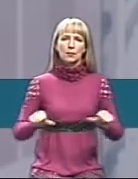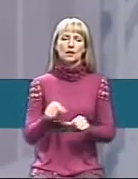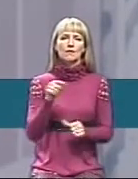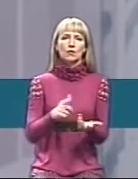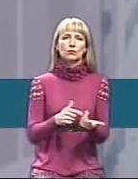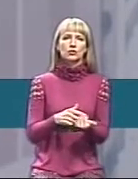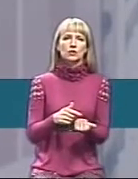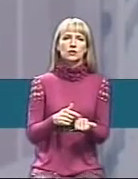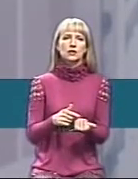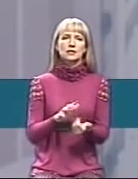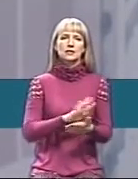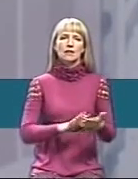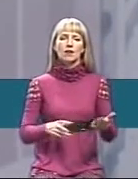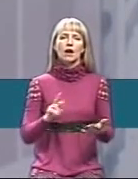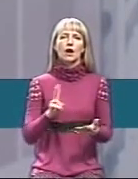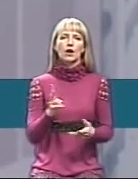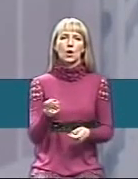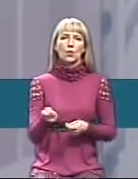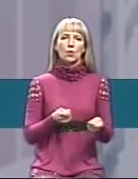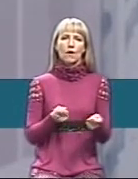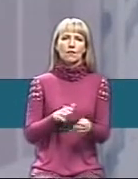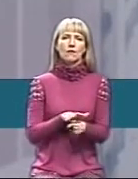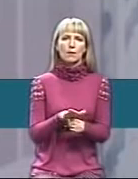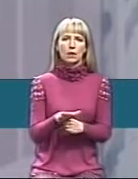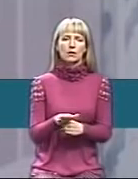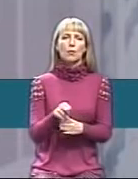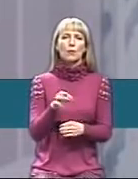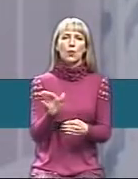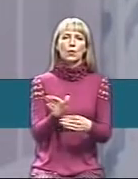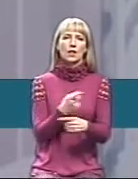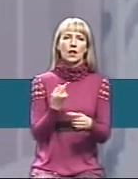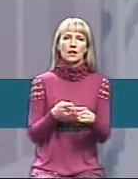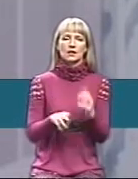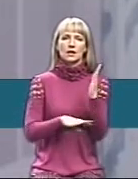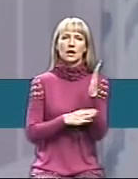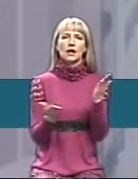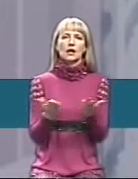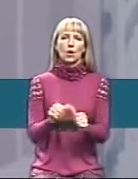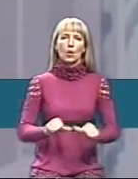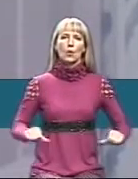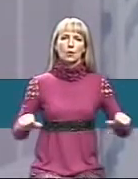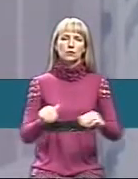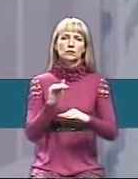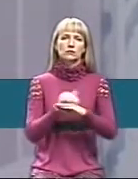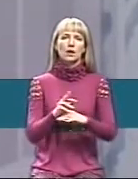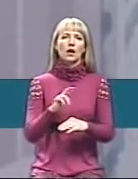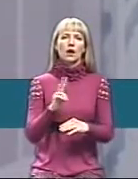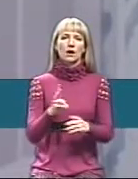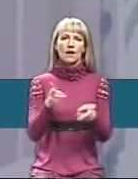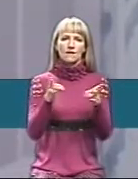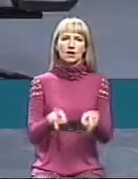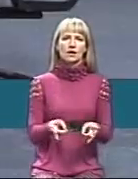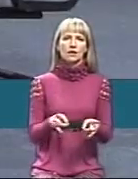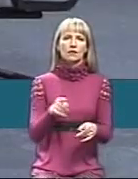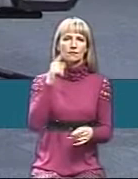числе и заявителю, как руководство к действию по удалению именно тех деревьев, которые комиссия визнала, определила как аварийные. А